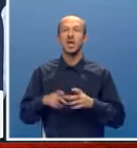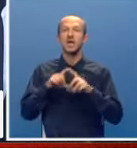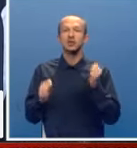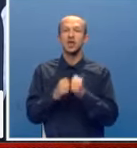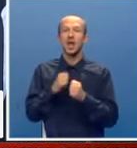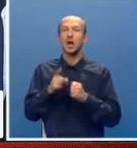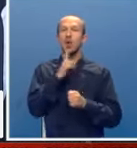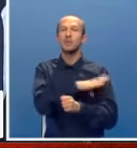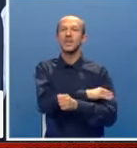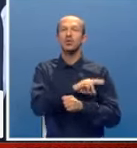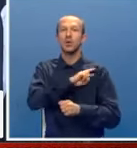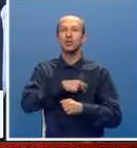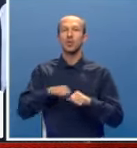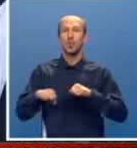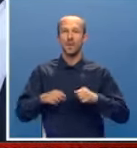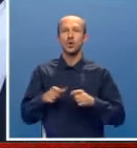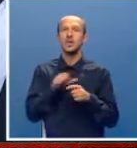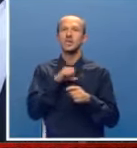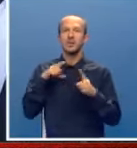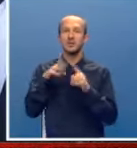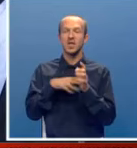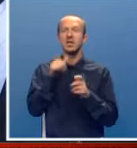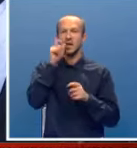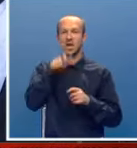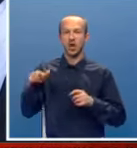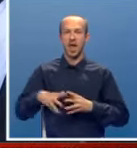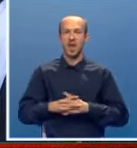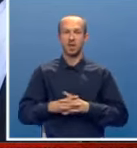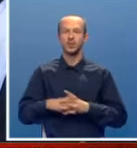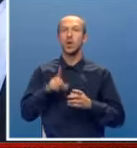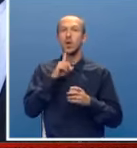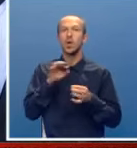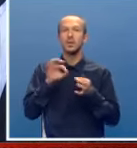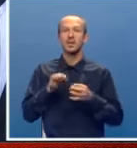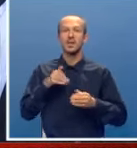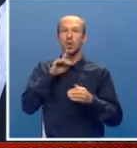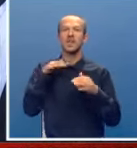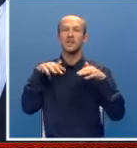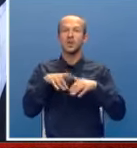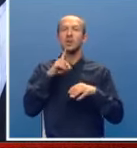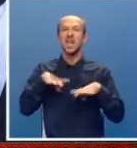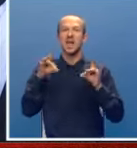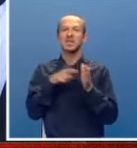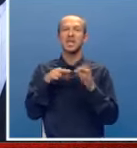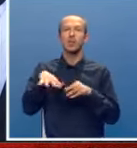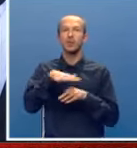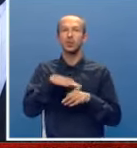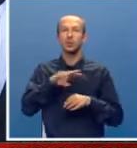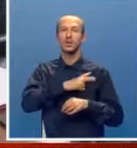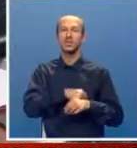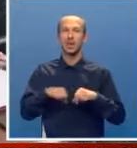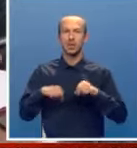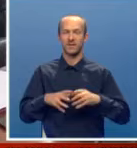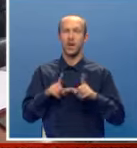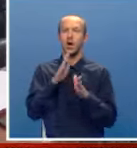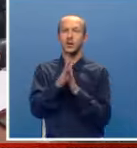krivičnih djela koje opterećuju policijsku upravu, samim tim i građane koji gravitiraju, tj. Koji se nalaze na području ove policijske uprave.